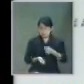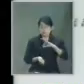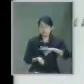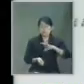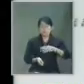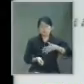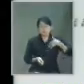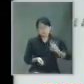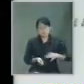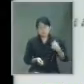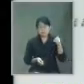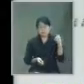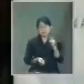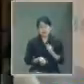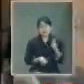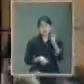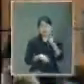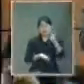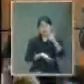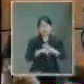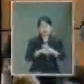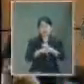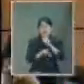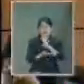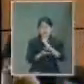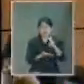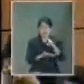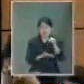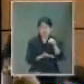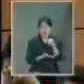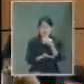ทย์ผู้อำนวยการวิทยาลัยครับเขาบอกโ